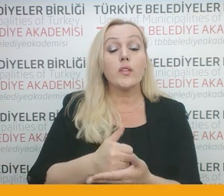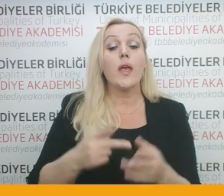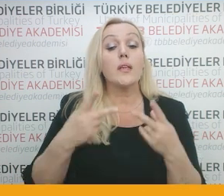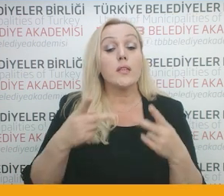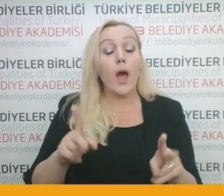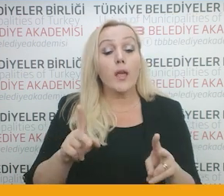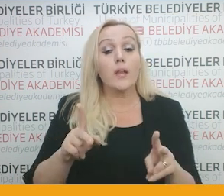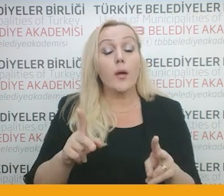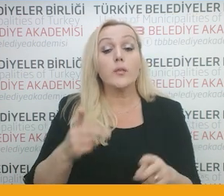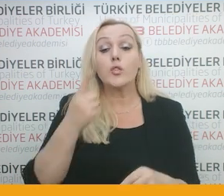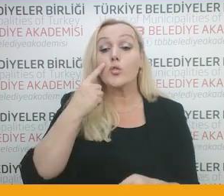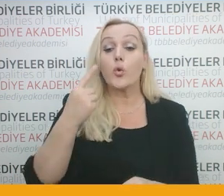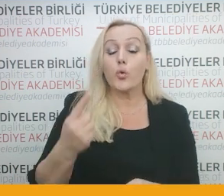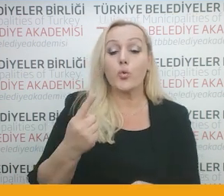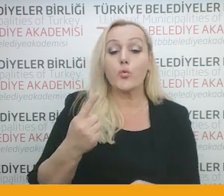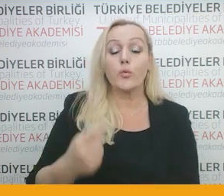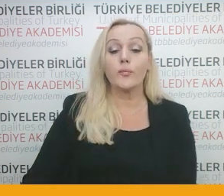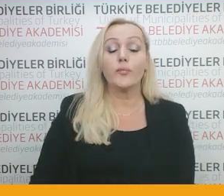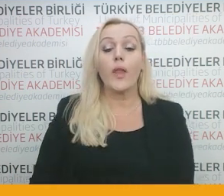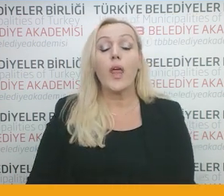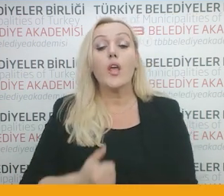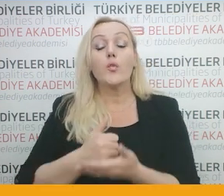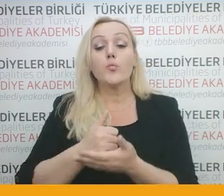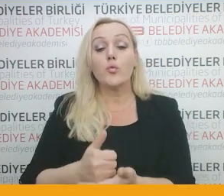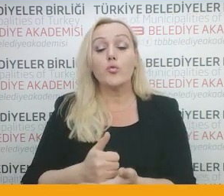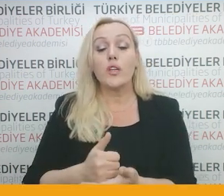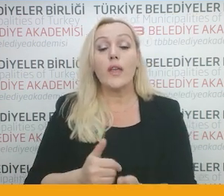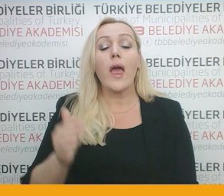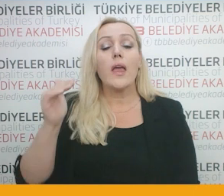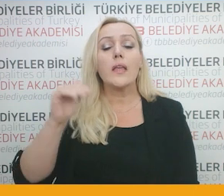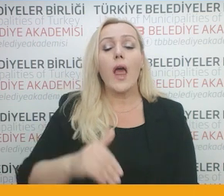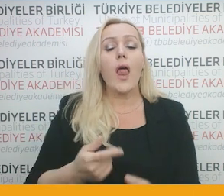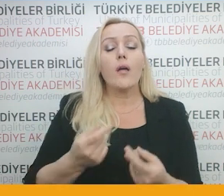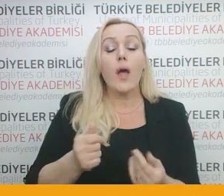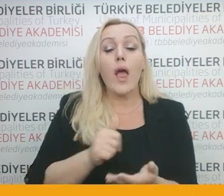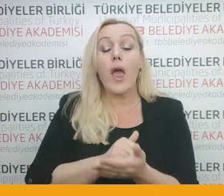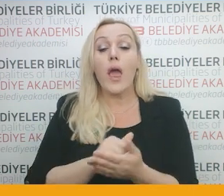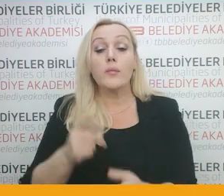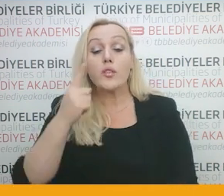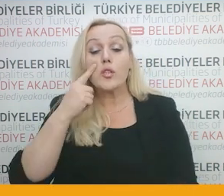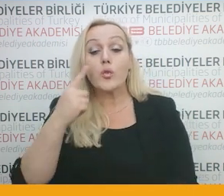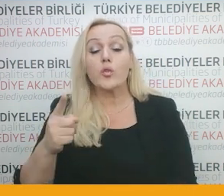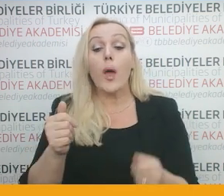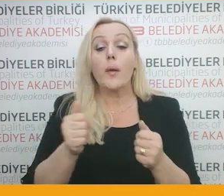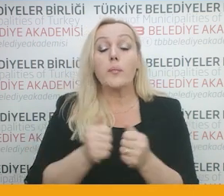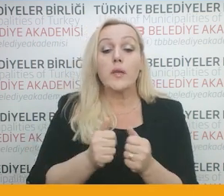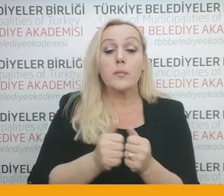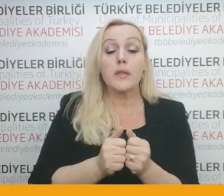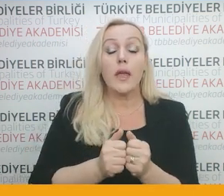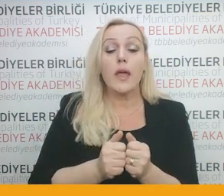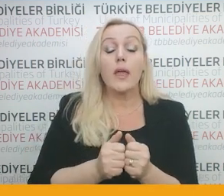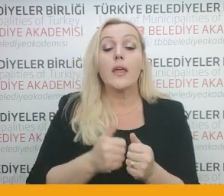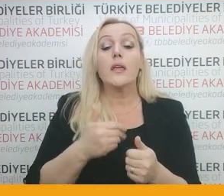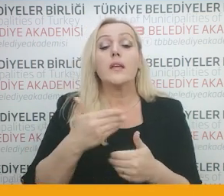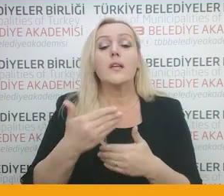saydamlık kavramını görüyoruz. Bütçede tüm gelir ve giderler gayri safi olarak gösterilir arkadaşlar. Birbirine mahsup